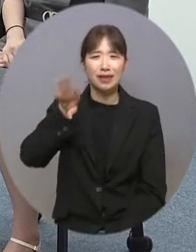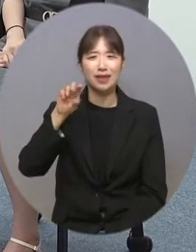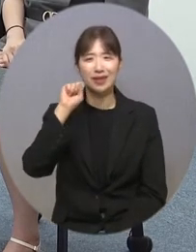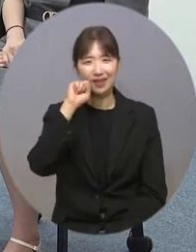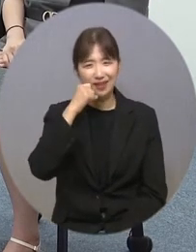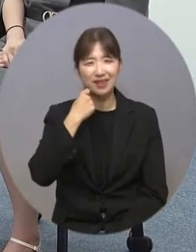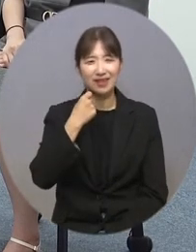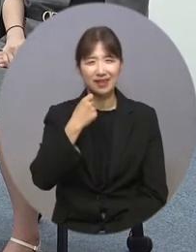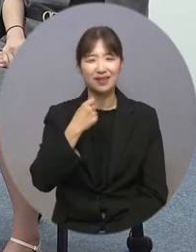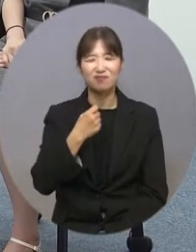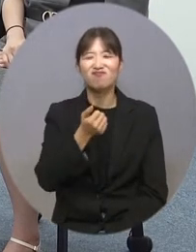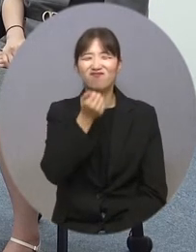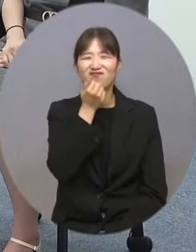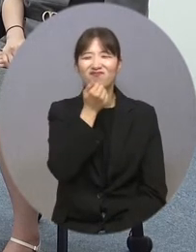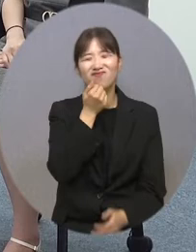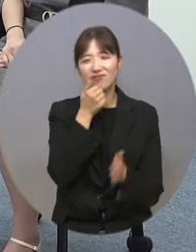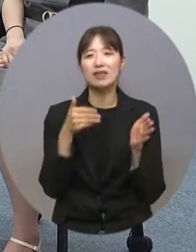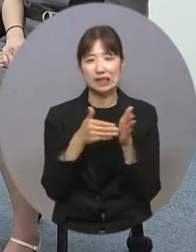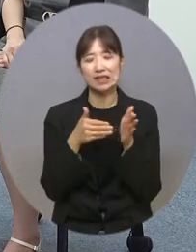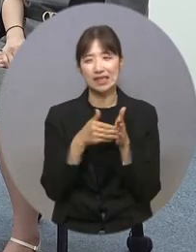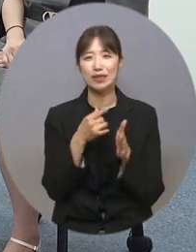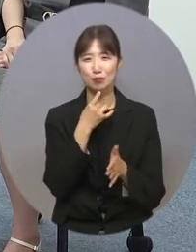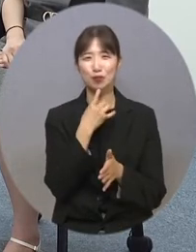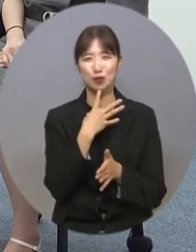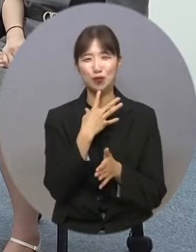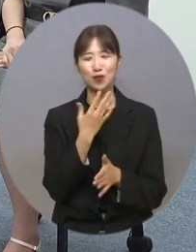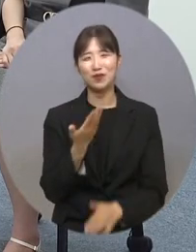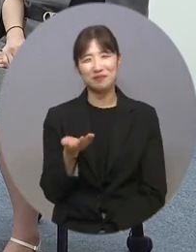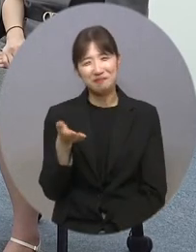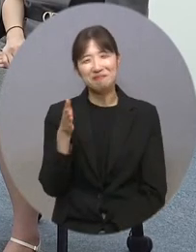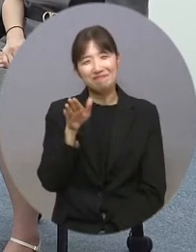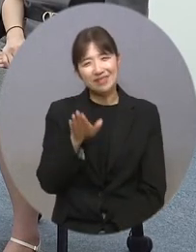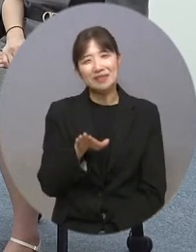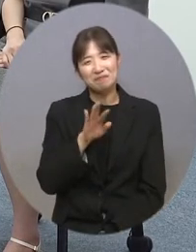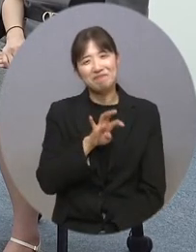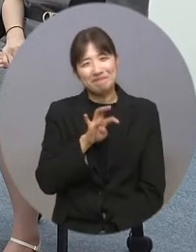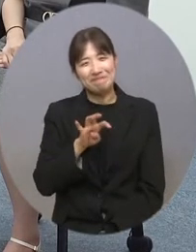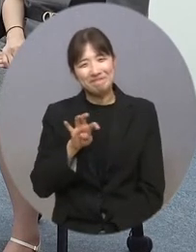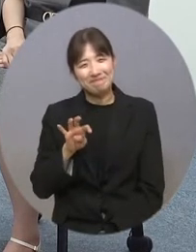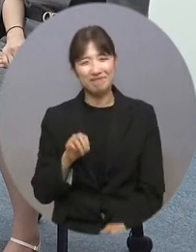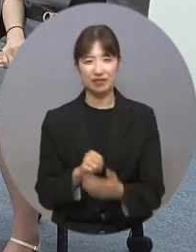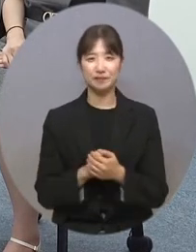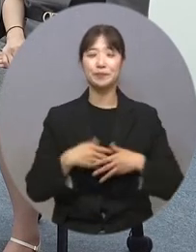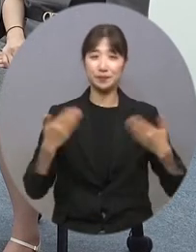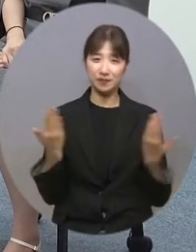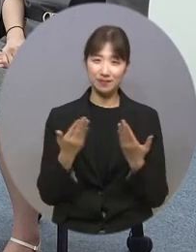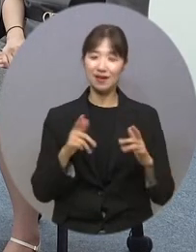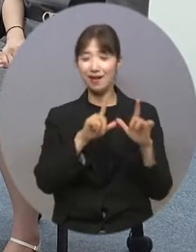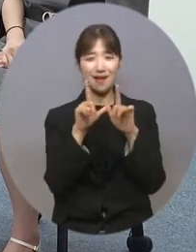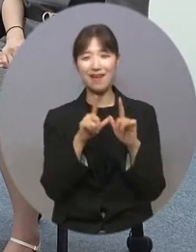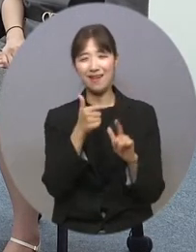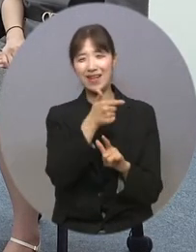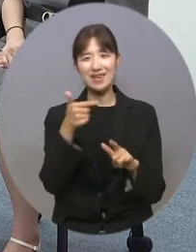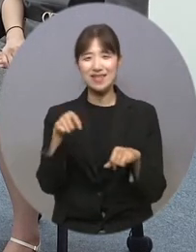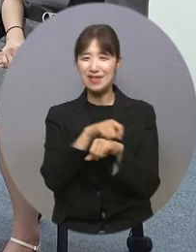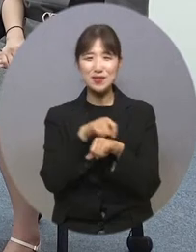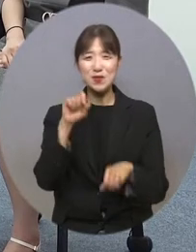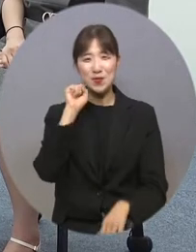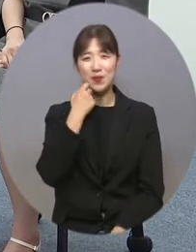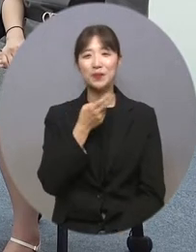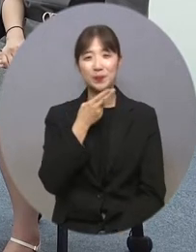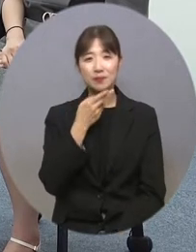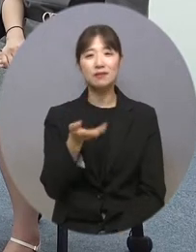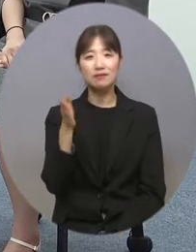그냥 웃으면서 넘기고 있기는 4 직장생활에서 는 큰 어려움은 없는데